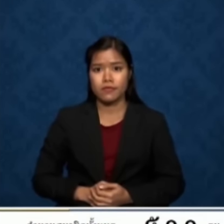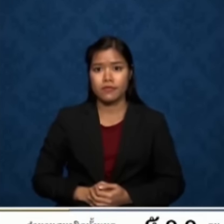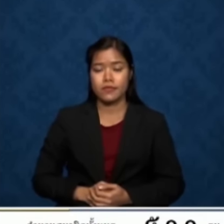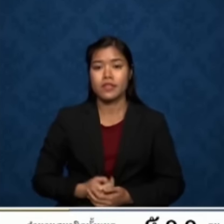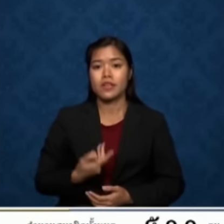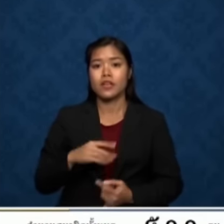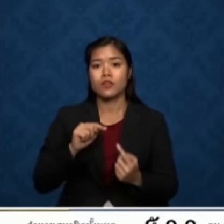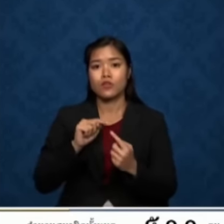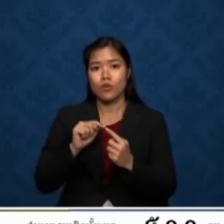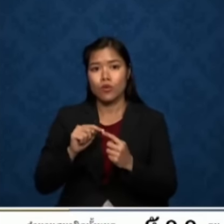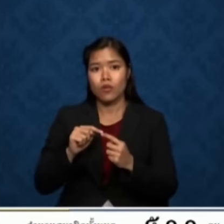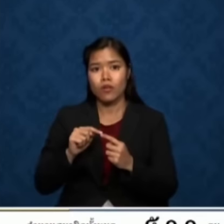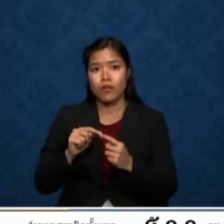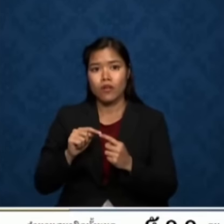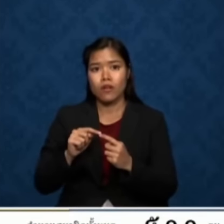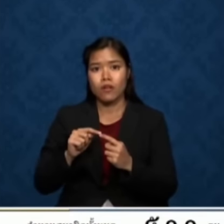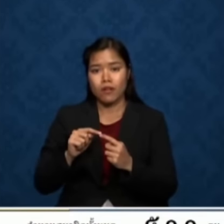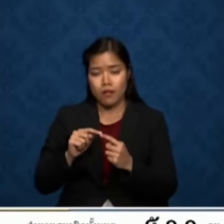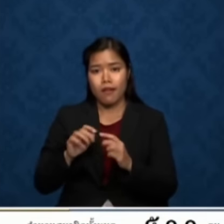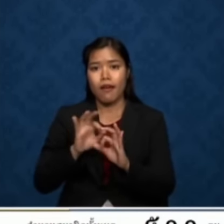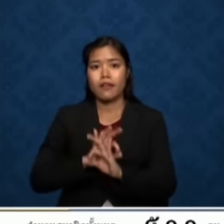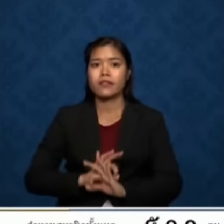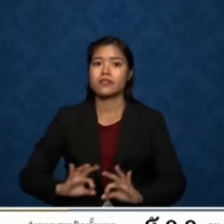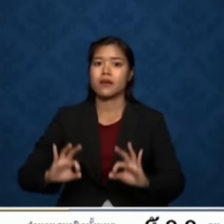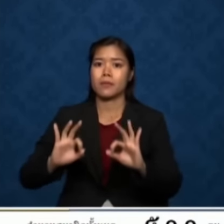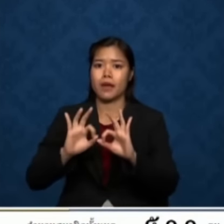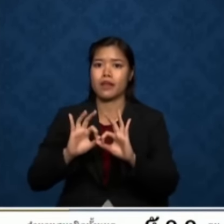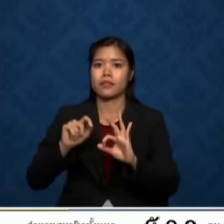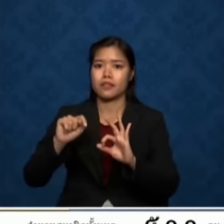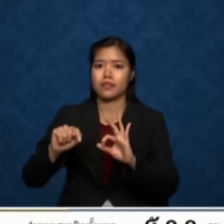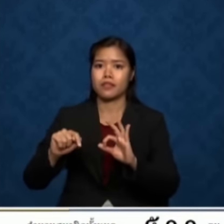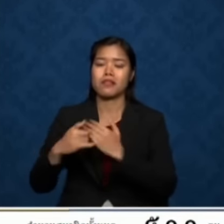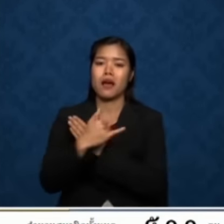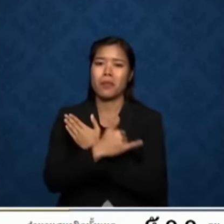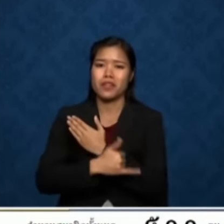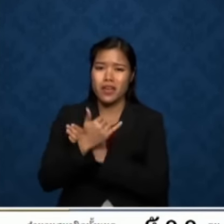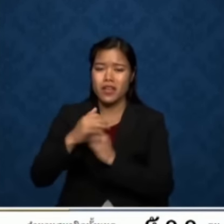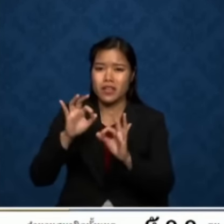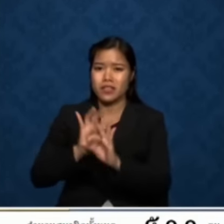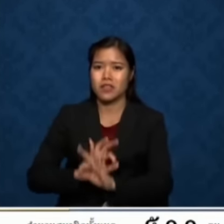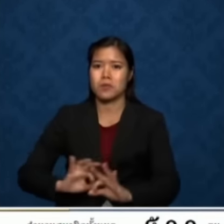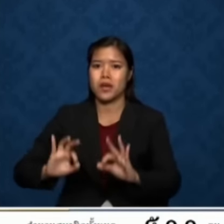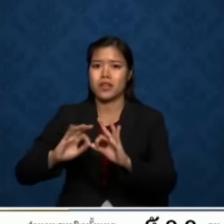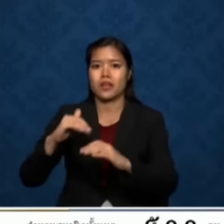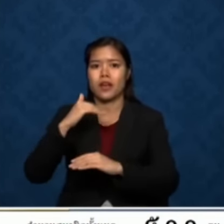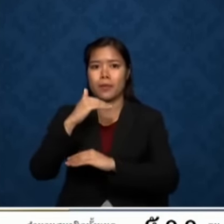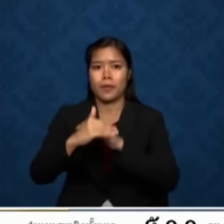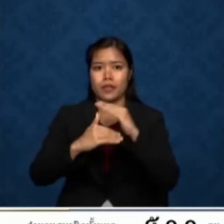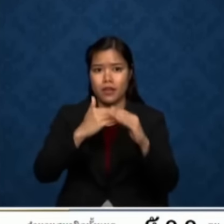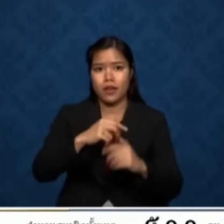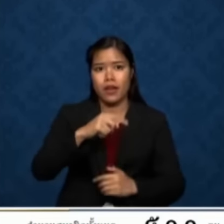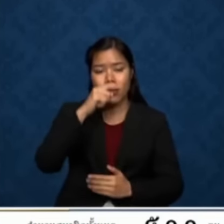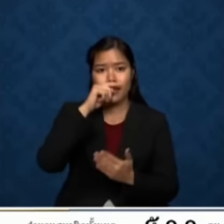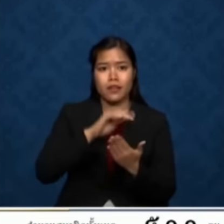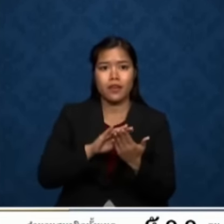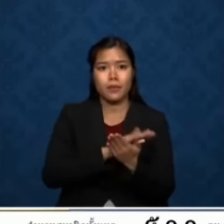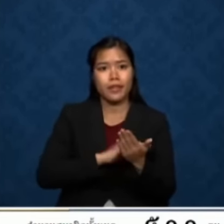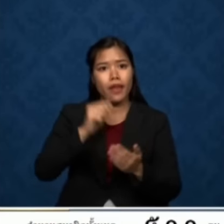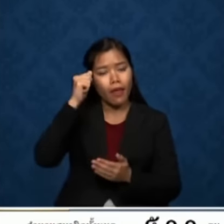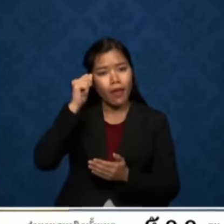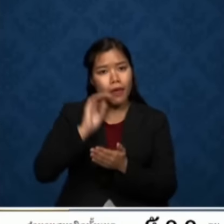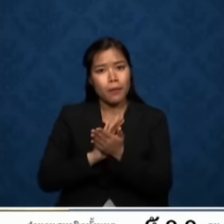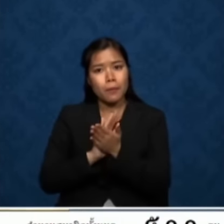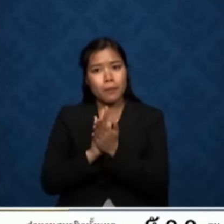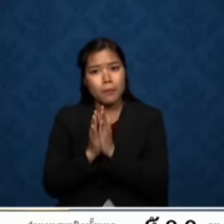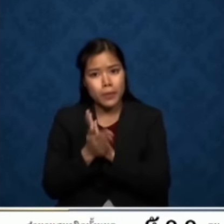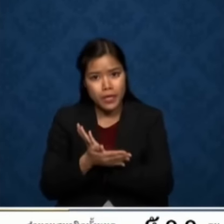เต็ดเขาให้ความสำคัญการพัฒนาเราเปลี่ยนวิธีคิดมาสร้างคนเพื่อให้คนมาสร้างช